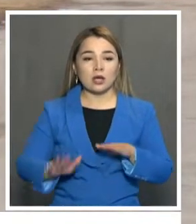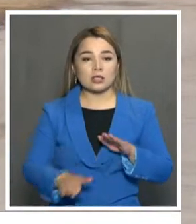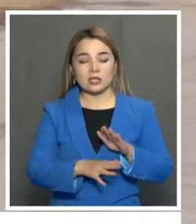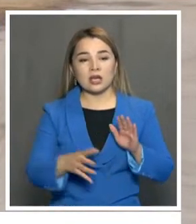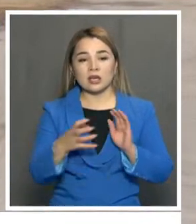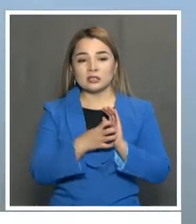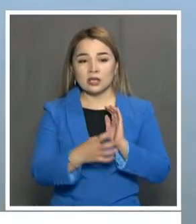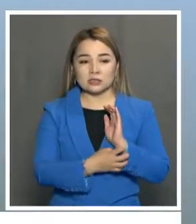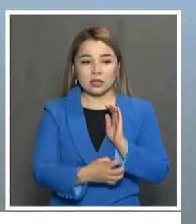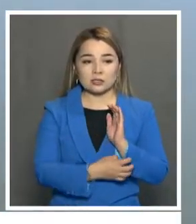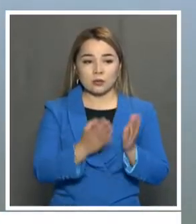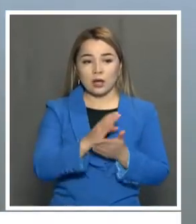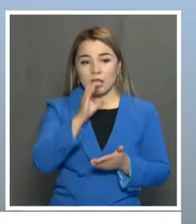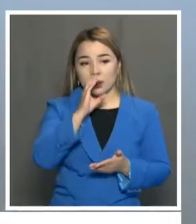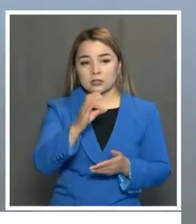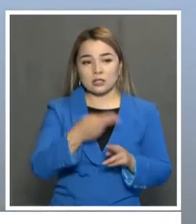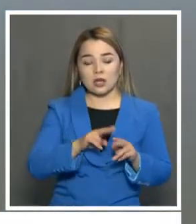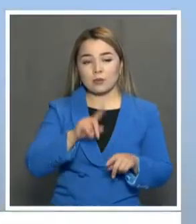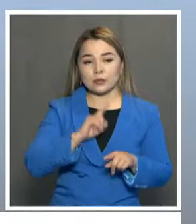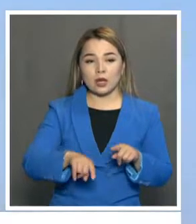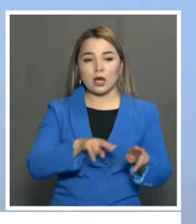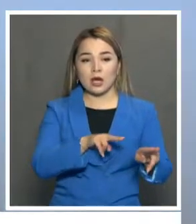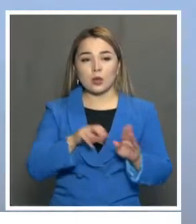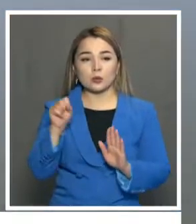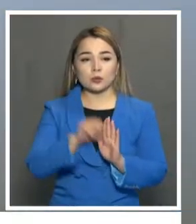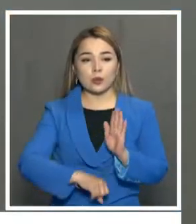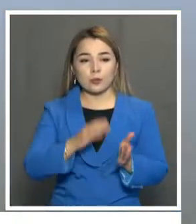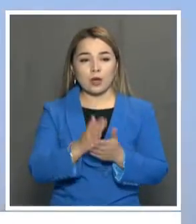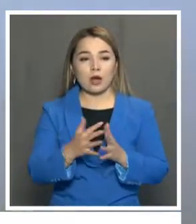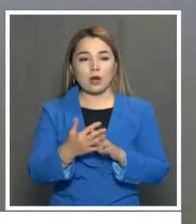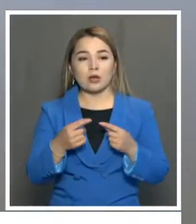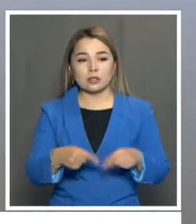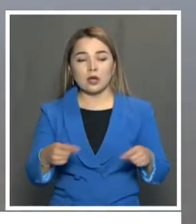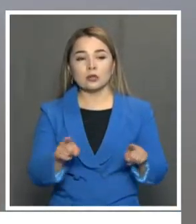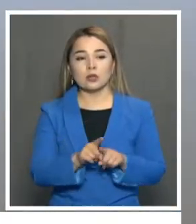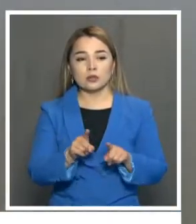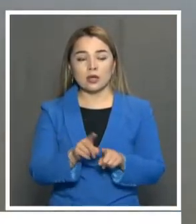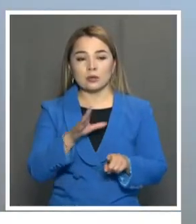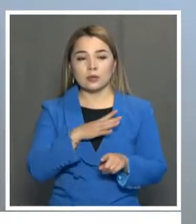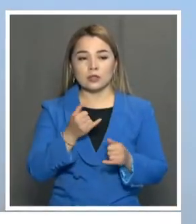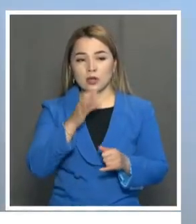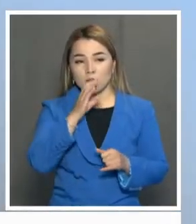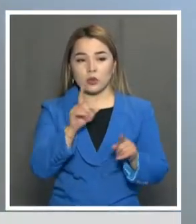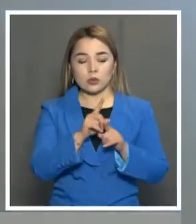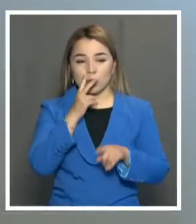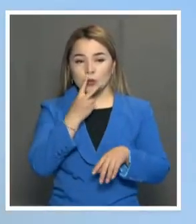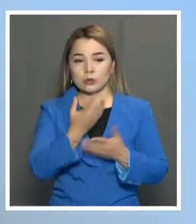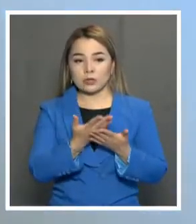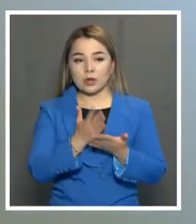келген жергілікті тұрғындар қасқырды атып өлтірді. Сол күні ауыл ішінде одан басқа тағы бір түс тағысын көргендер бар.